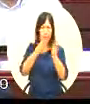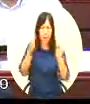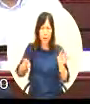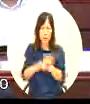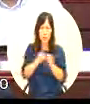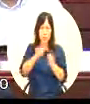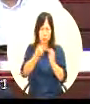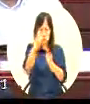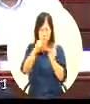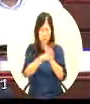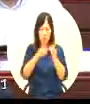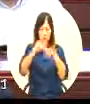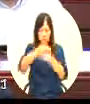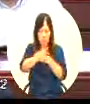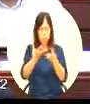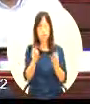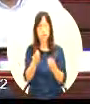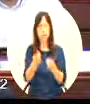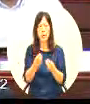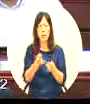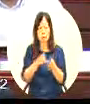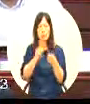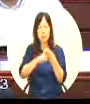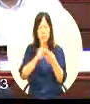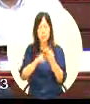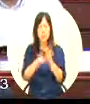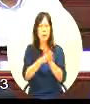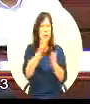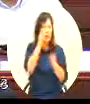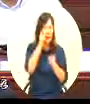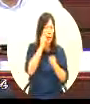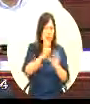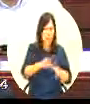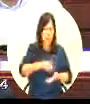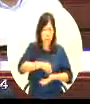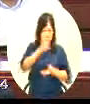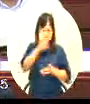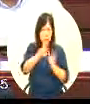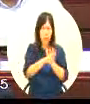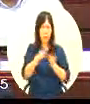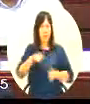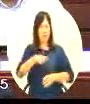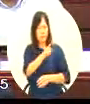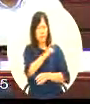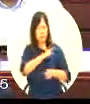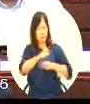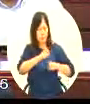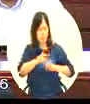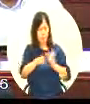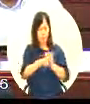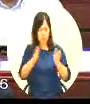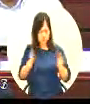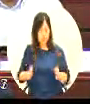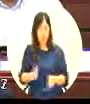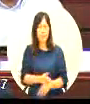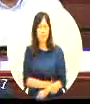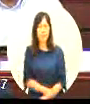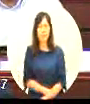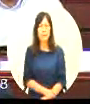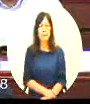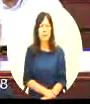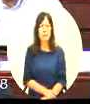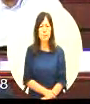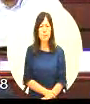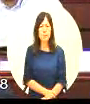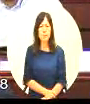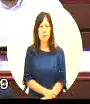外都没有进度，这个没有错。但是台南目前所提出来是他们自行规划的阶段，好，那目